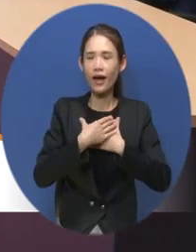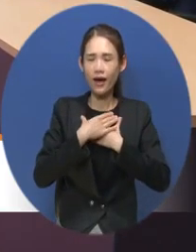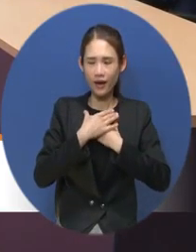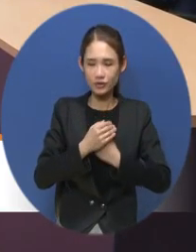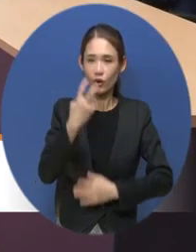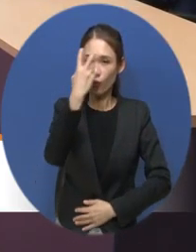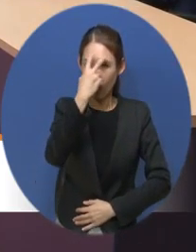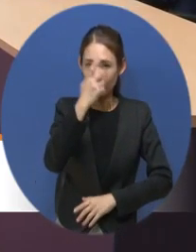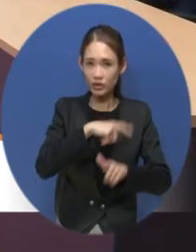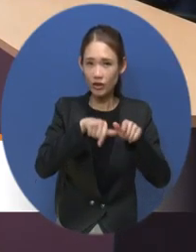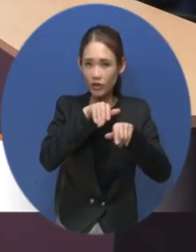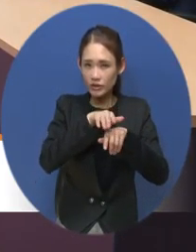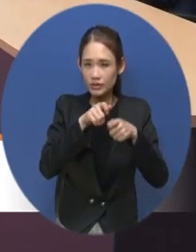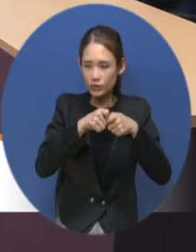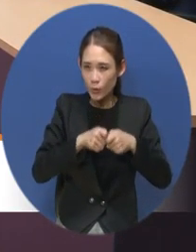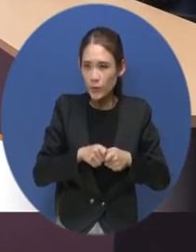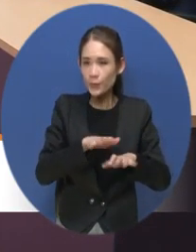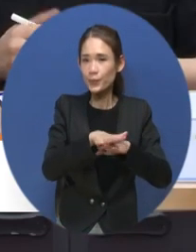안전관리 체계를 구축하고